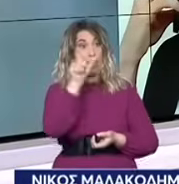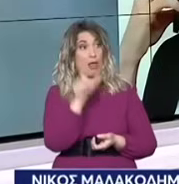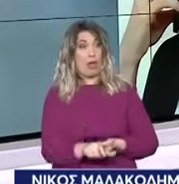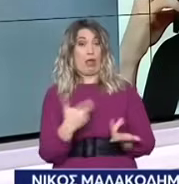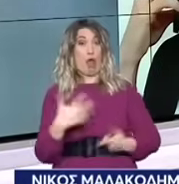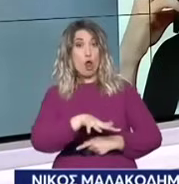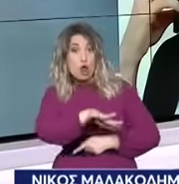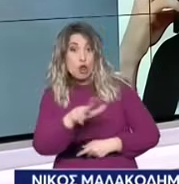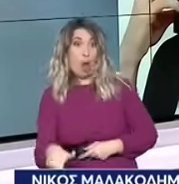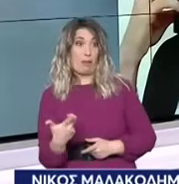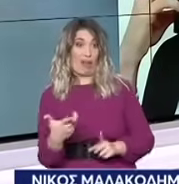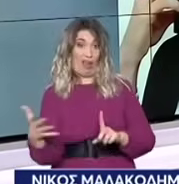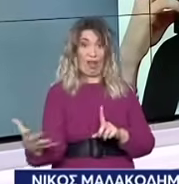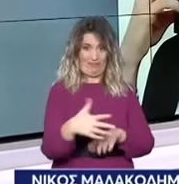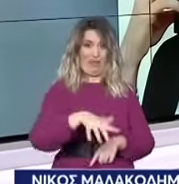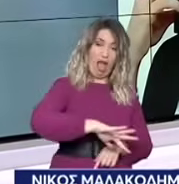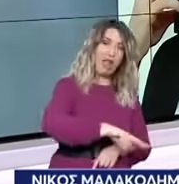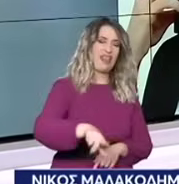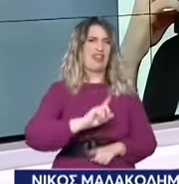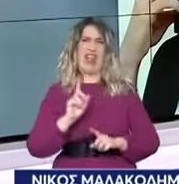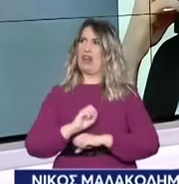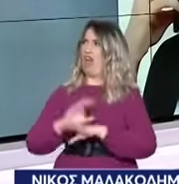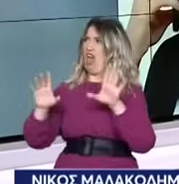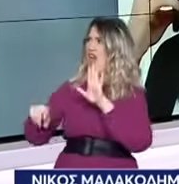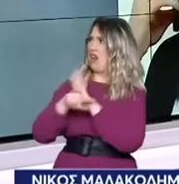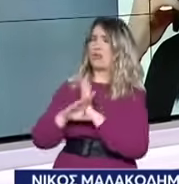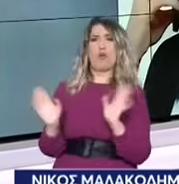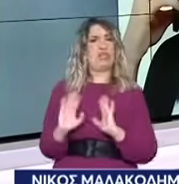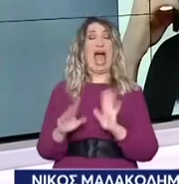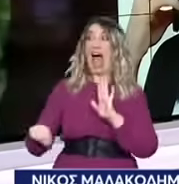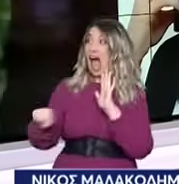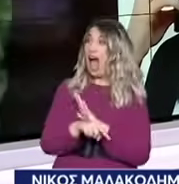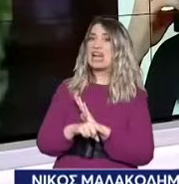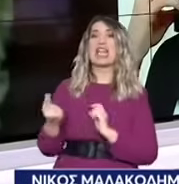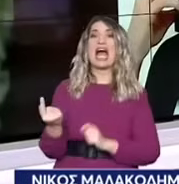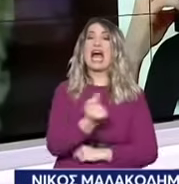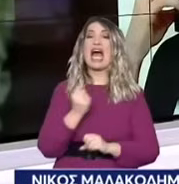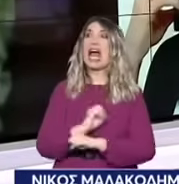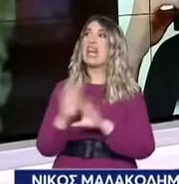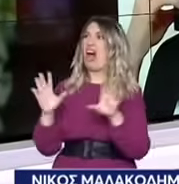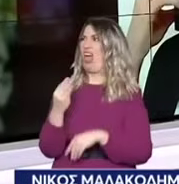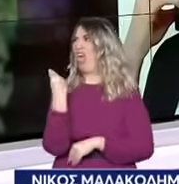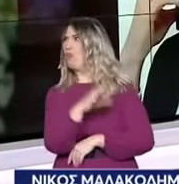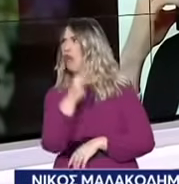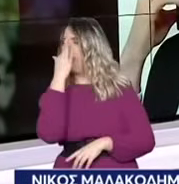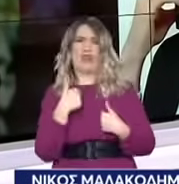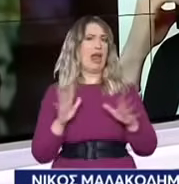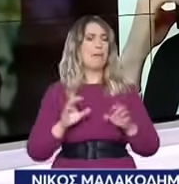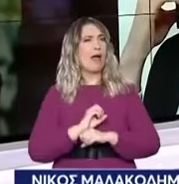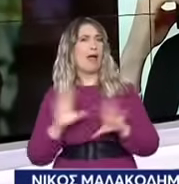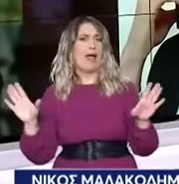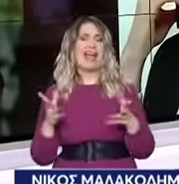θύμα εγκληματικής ενέργειας, δεν είναι αρνητική είδηση για εκείνον. Αρνητική είδηση είναι για το δράστη. Έχετε όχι δίκιο για το θύμα. Αυτό είναι που